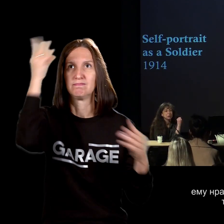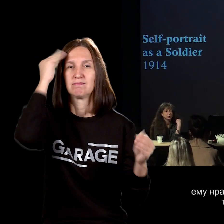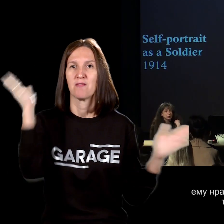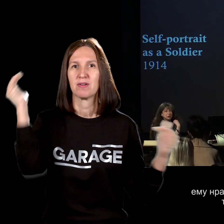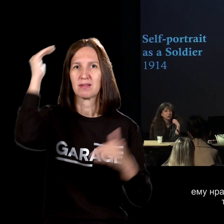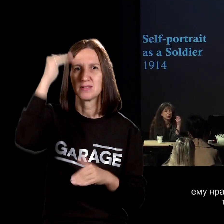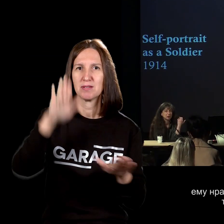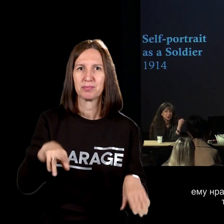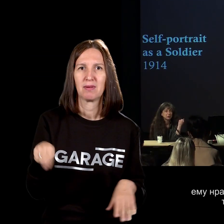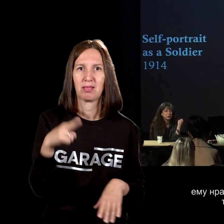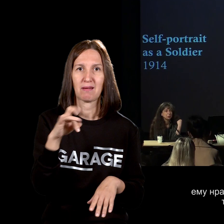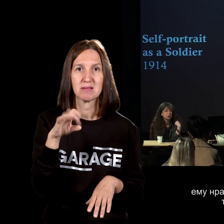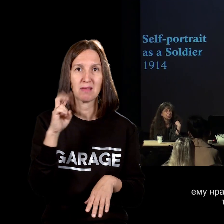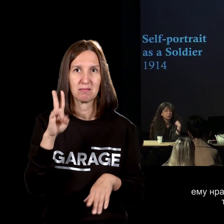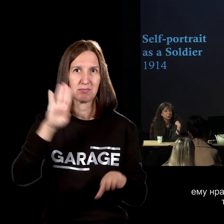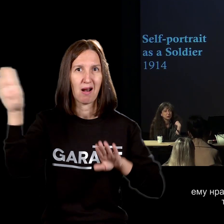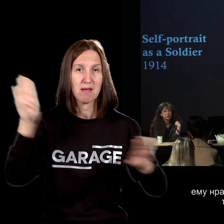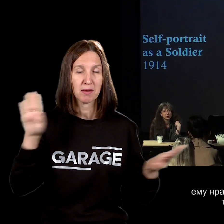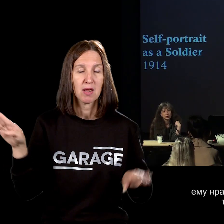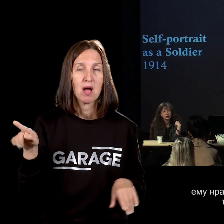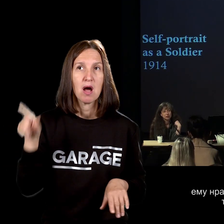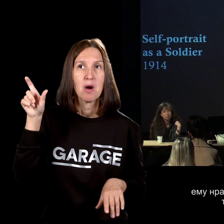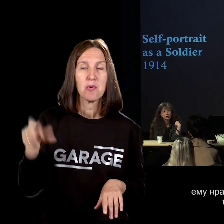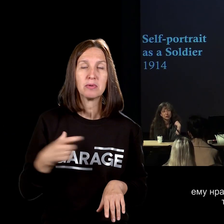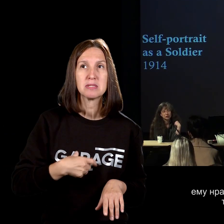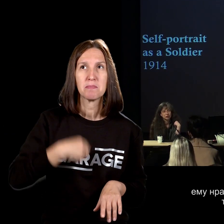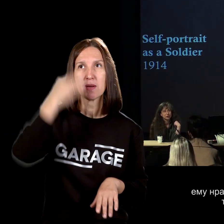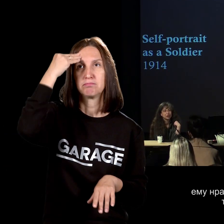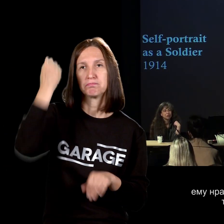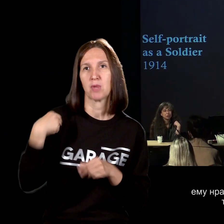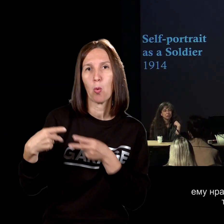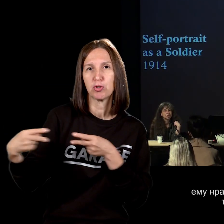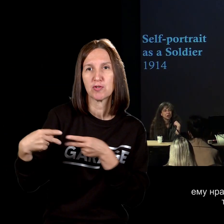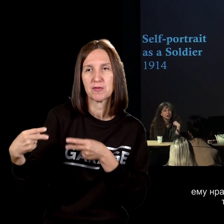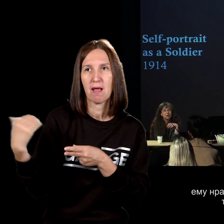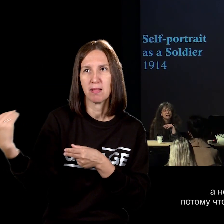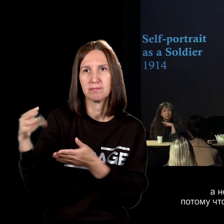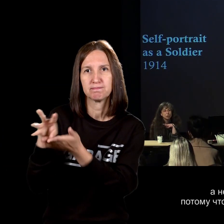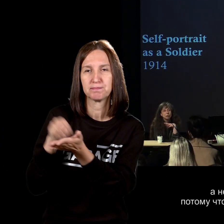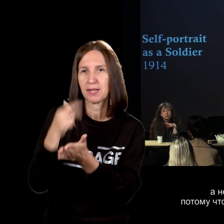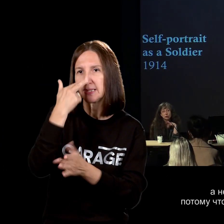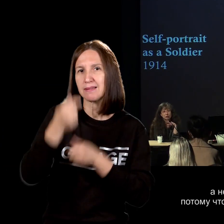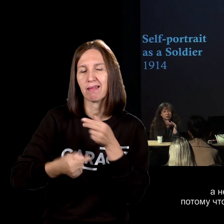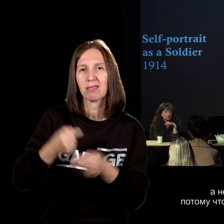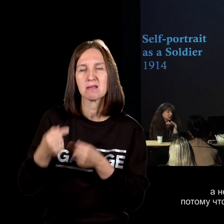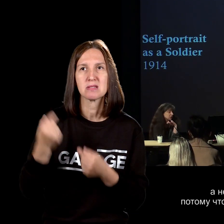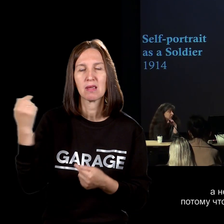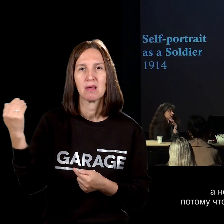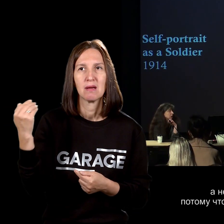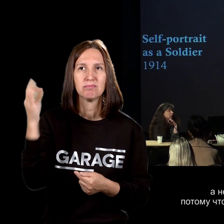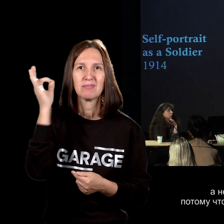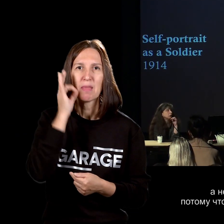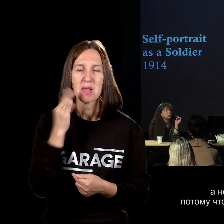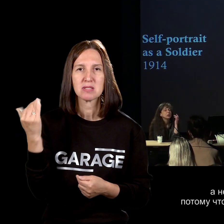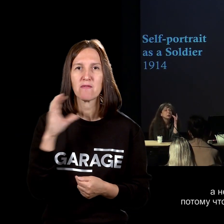бы он себя отождествлял прежде всего с традицией немецкой, с традицией Северного Возрождения, а не высокого итальянского